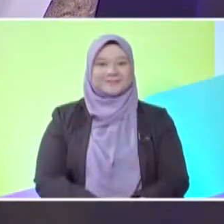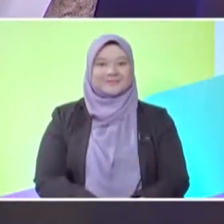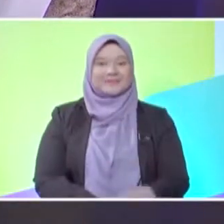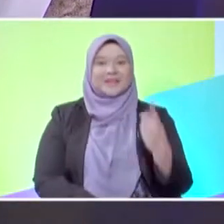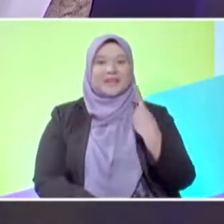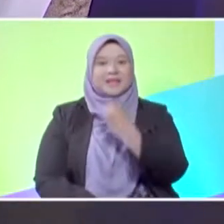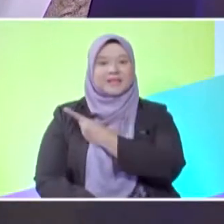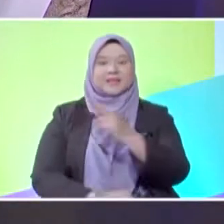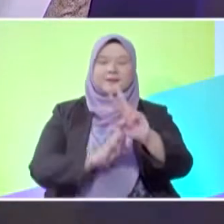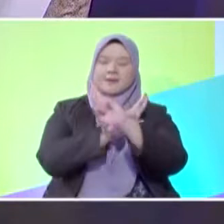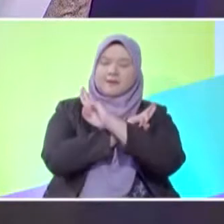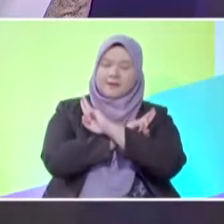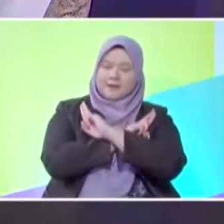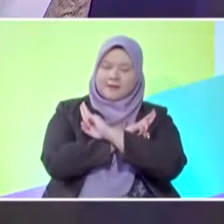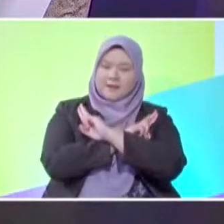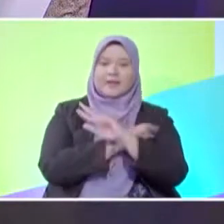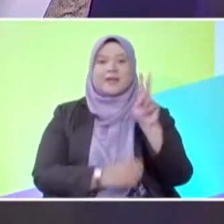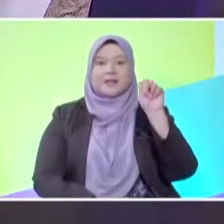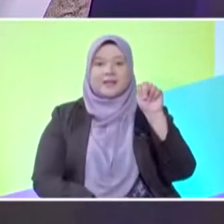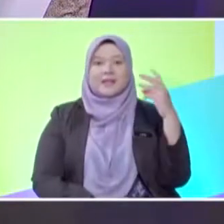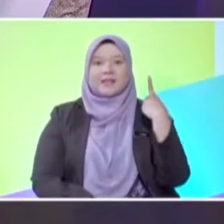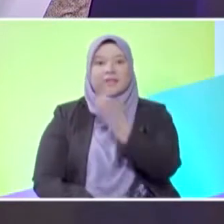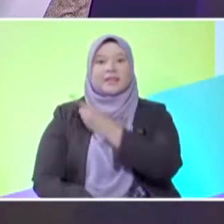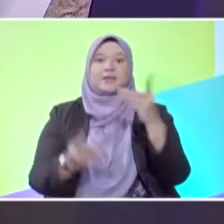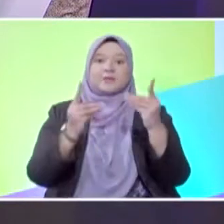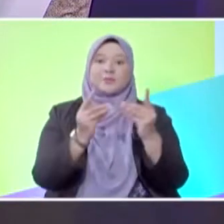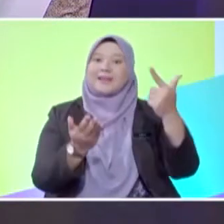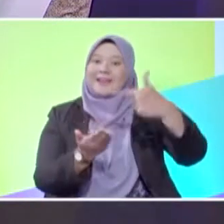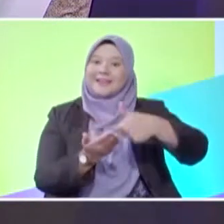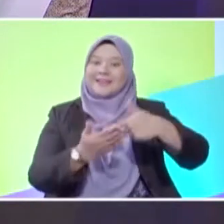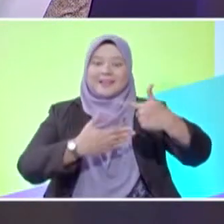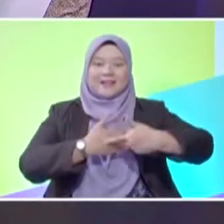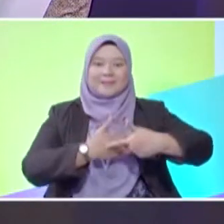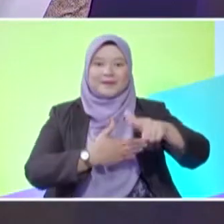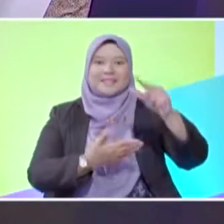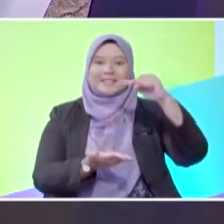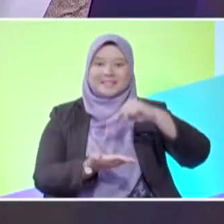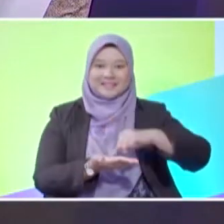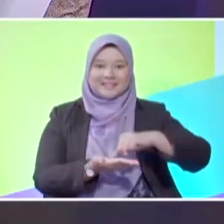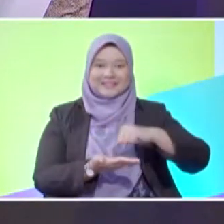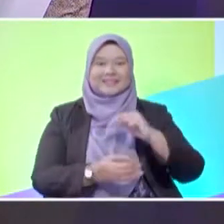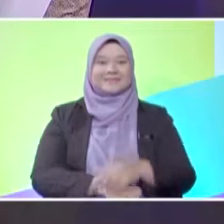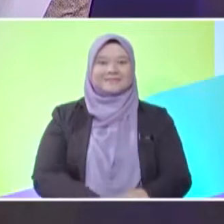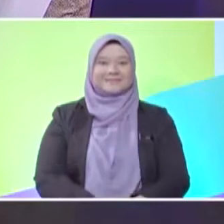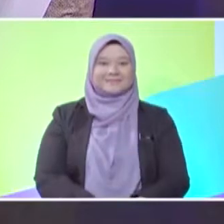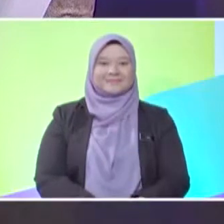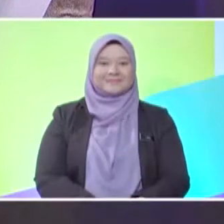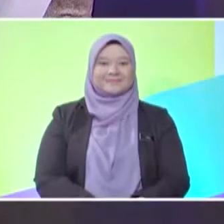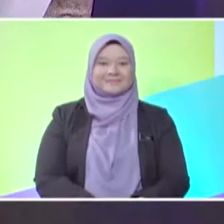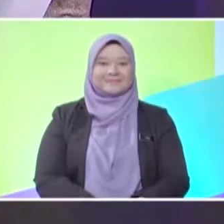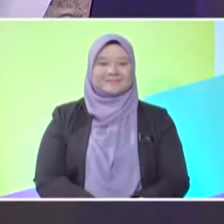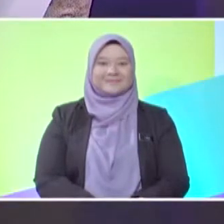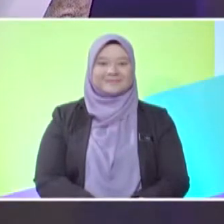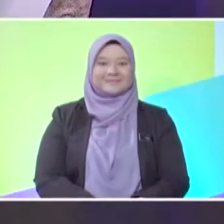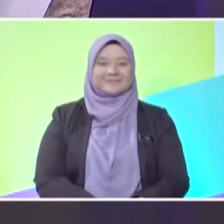jangan ke mana-mana selepas ada banyak lagi pembelajarannya menyurukkan bersama dengan Cikgu Aisyah cukup